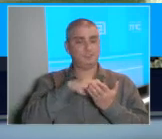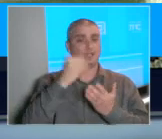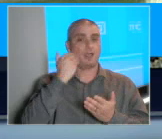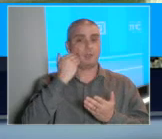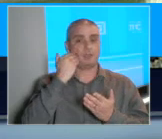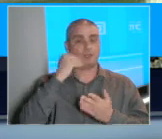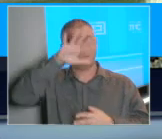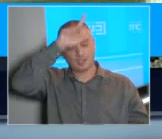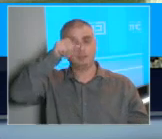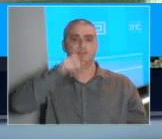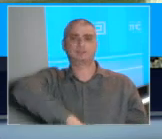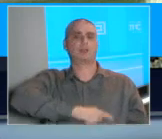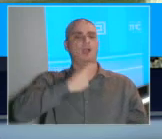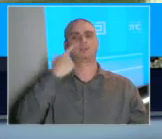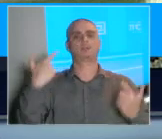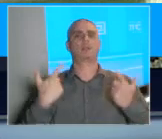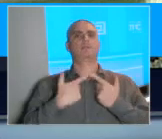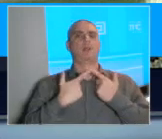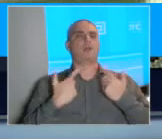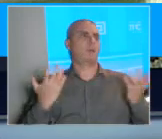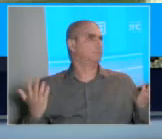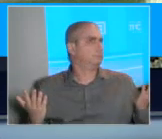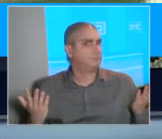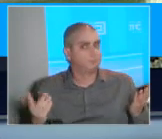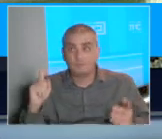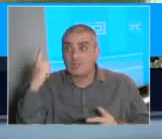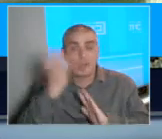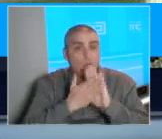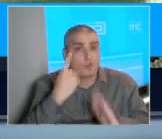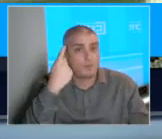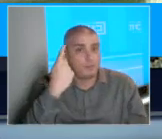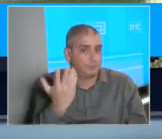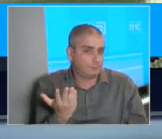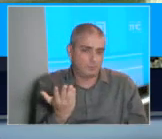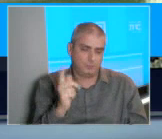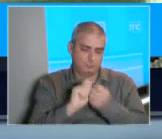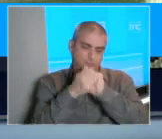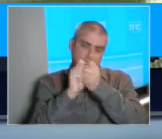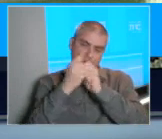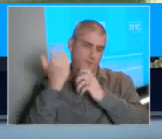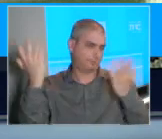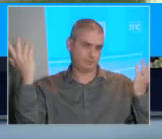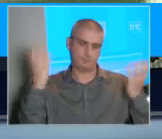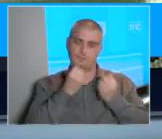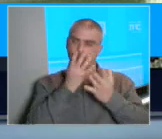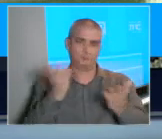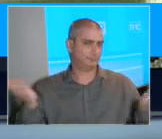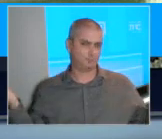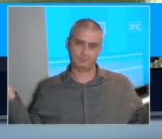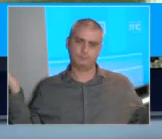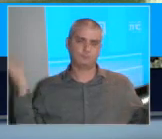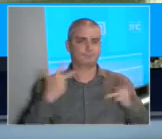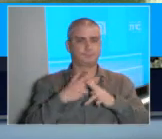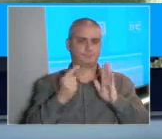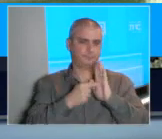אמריקאי לידי איראנים זה הכרזת מלחמה. כך הוא אמר. והם משנים את המידע, את המסר,